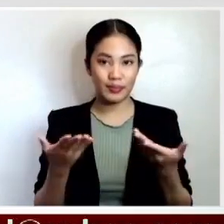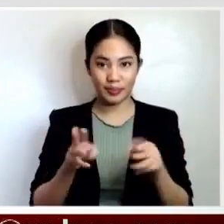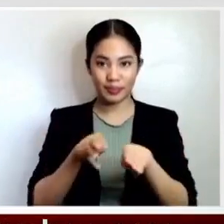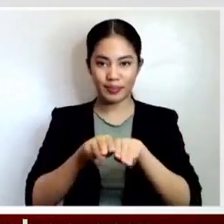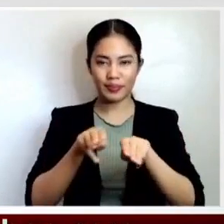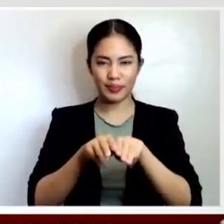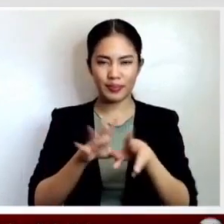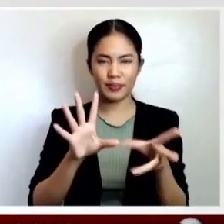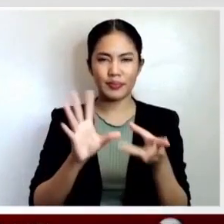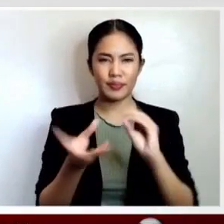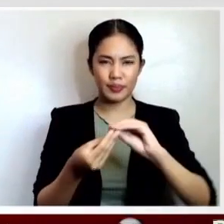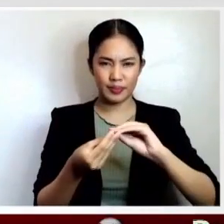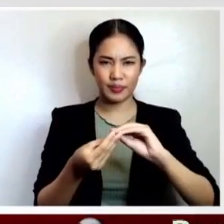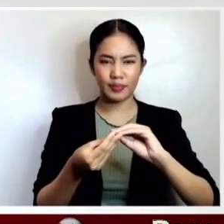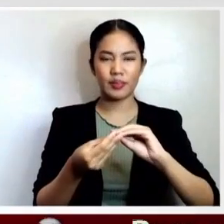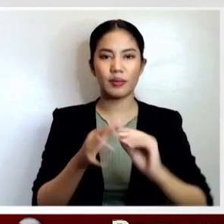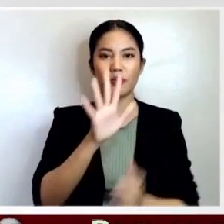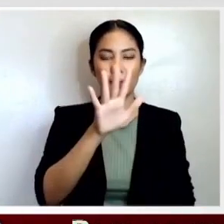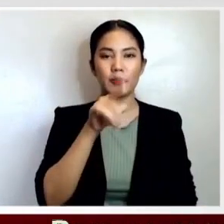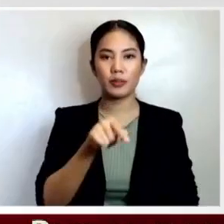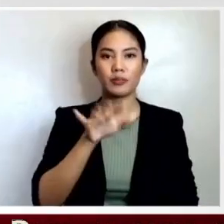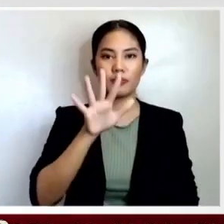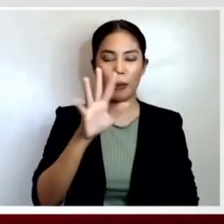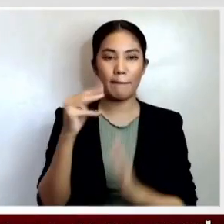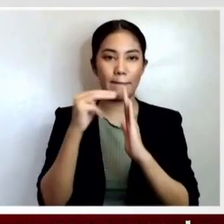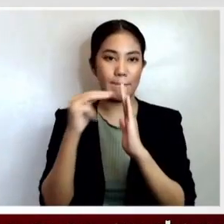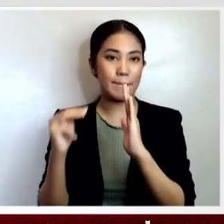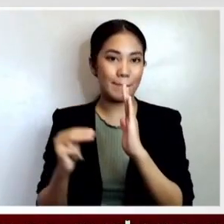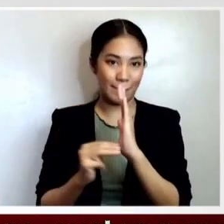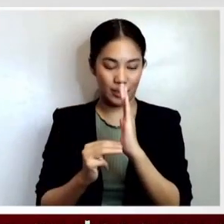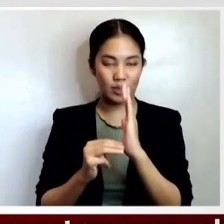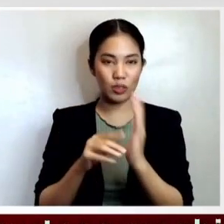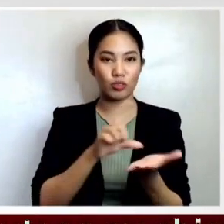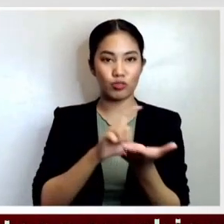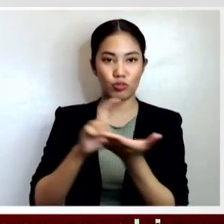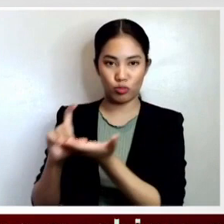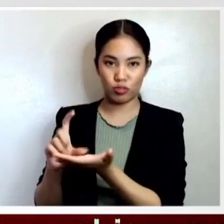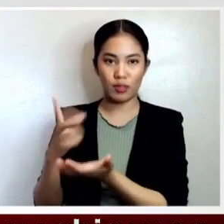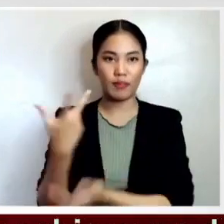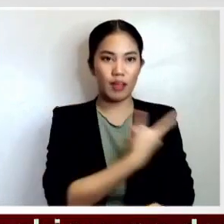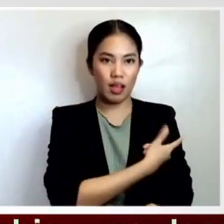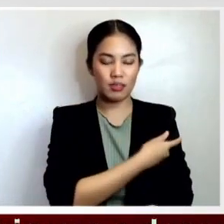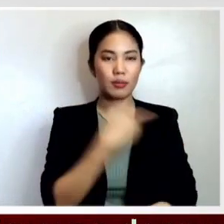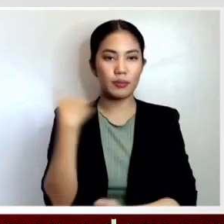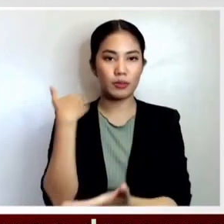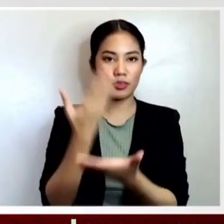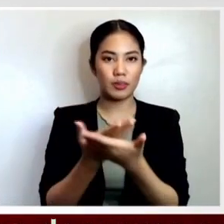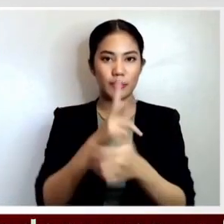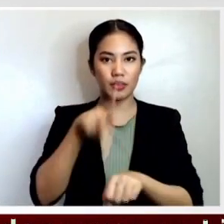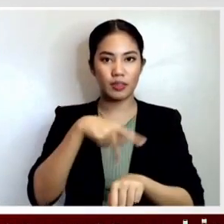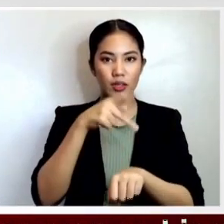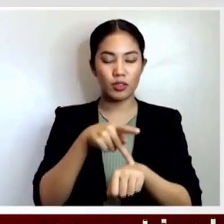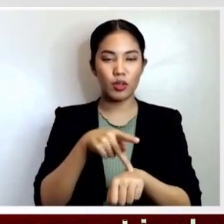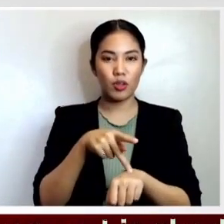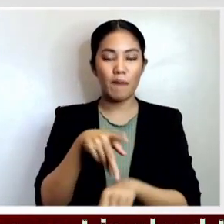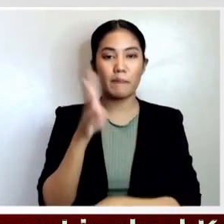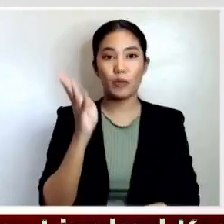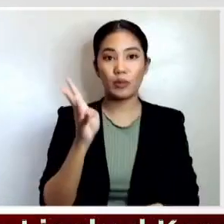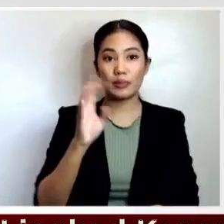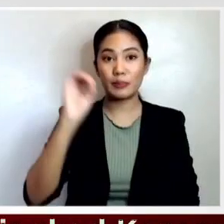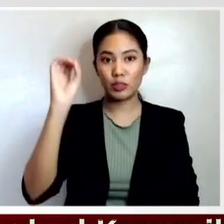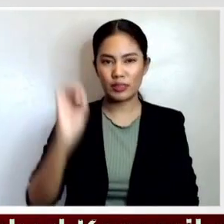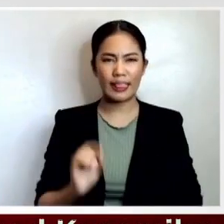kabuuan, nasa higit 5.5 million COVID vaccine doses na ang dumating sa Pilipinas. Halos 4% yan ng target na